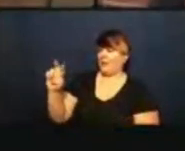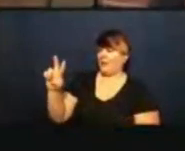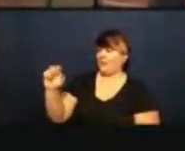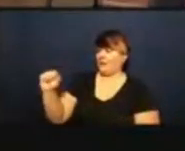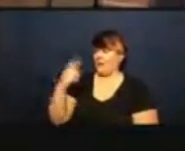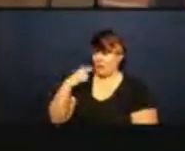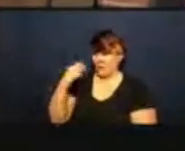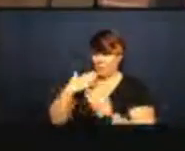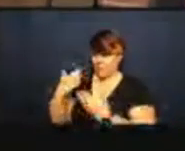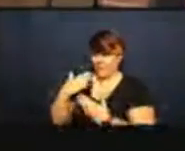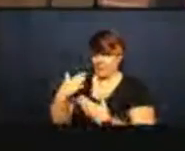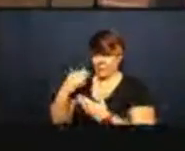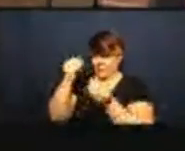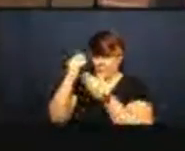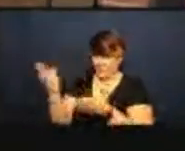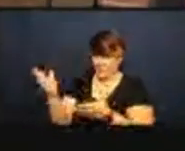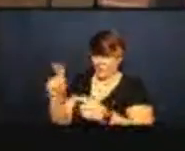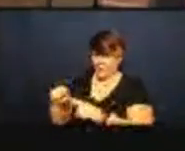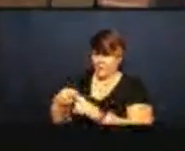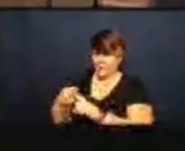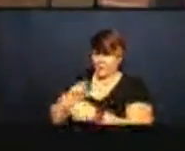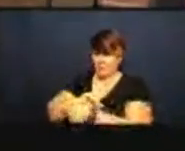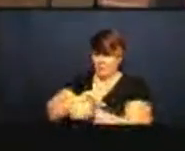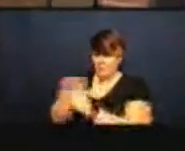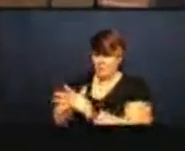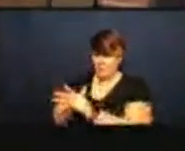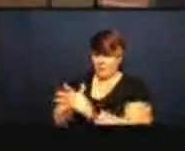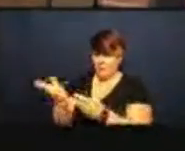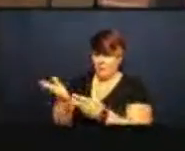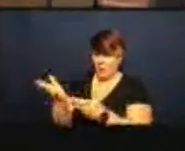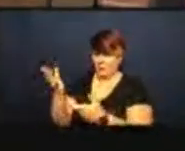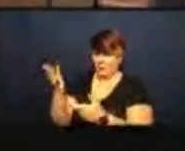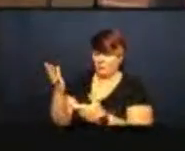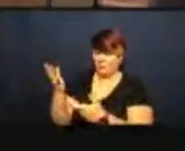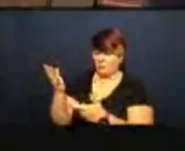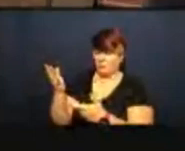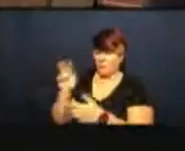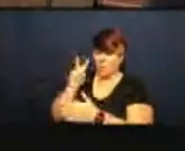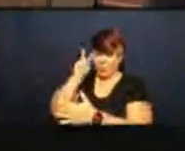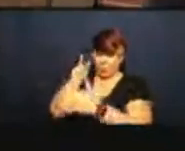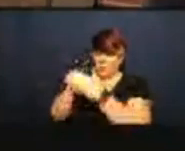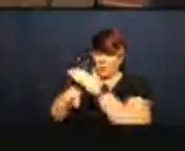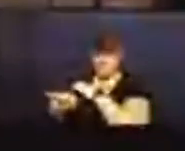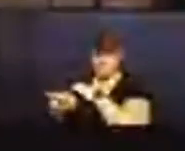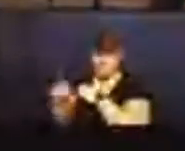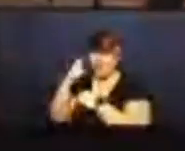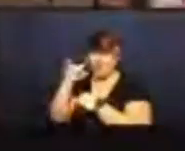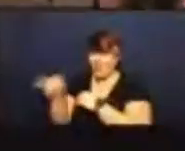Je, tuna maelezo kamili kuhusu jinsi ambavyo